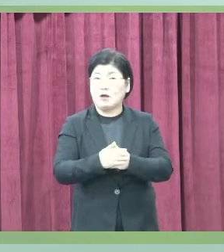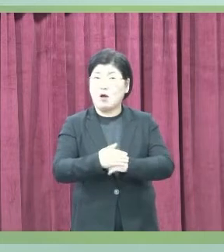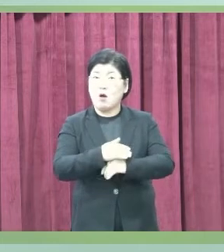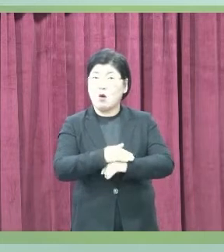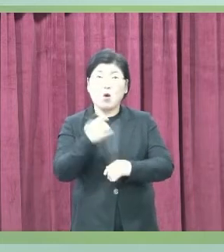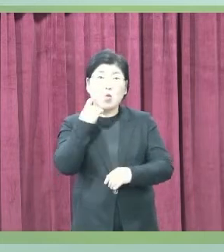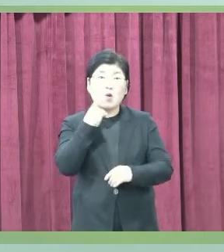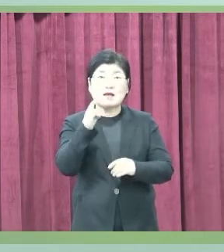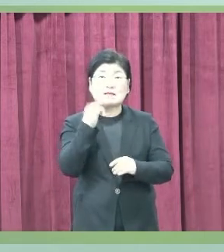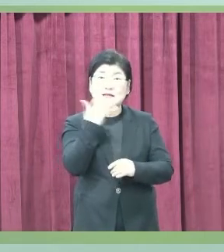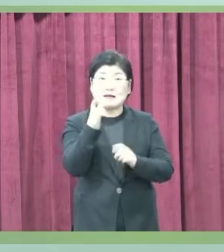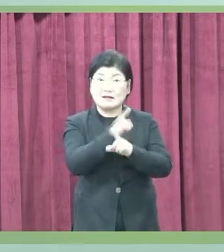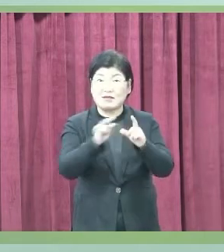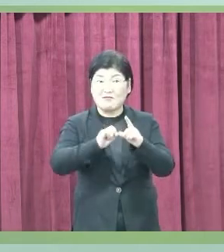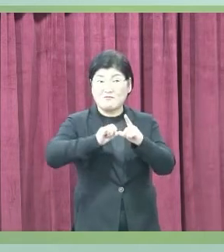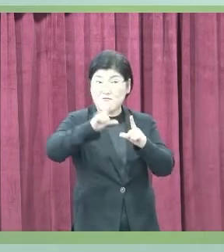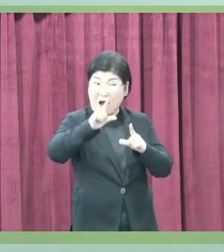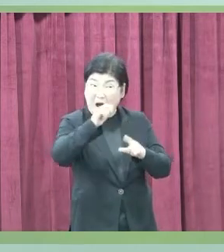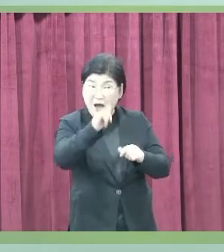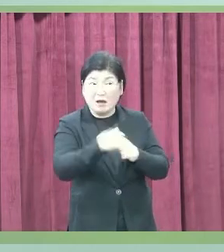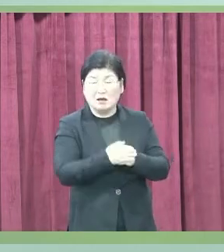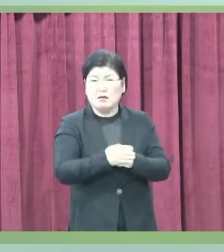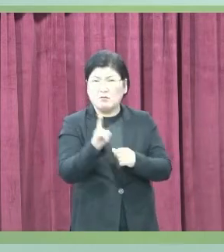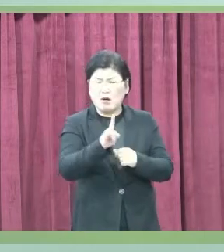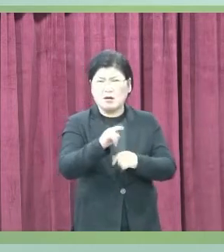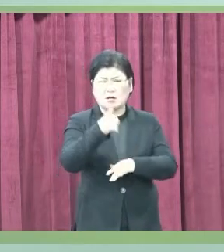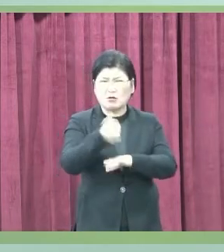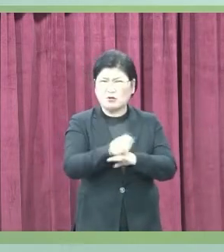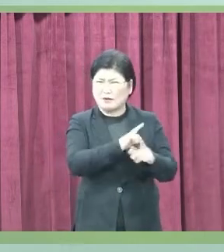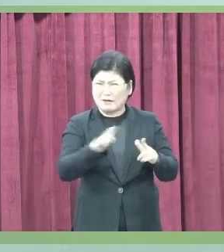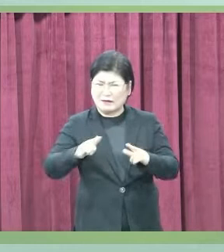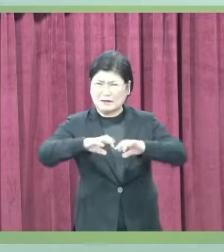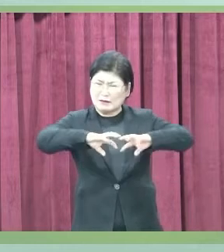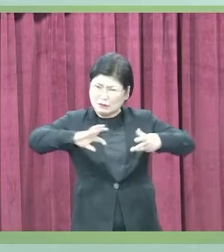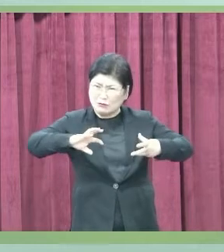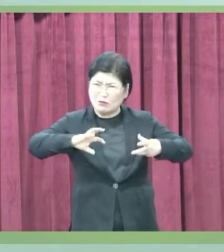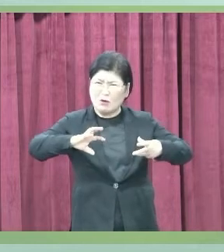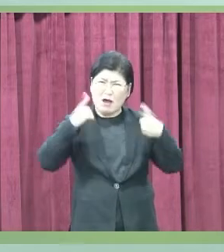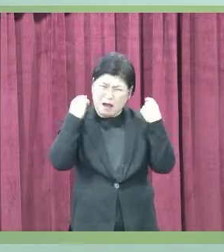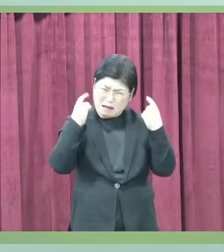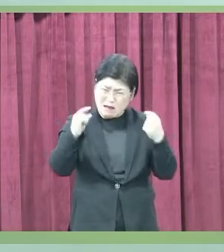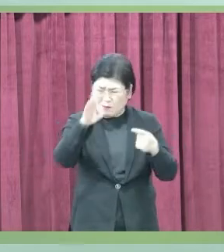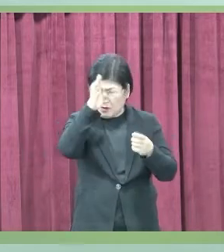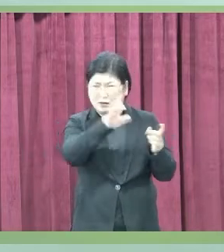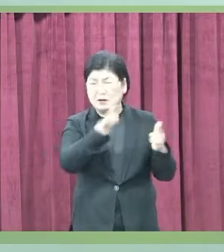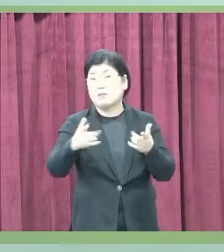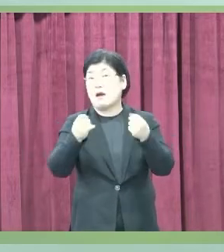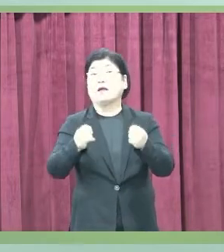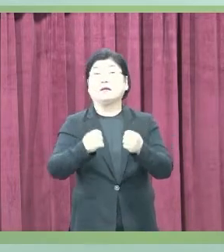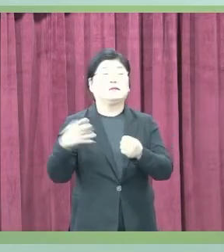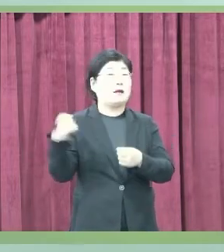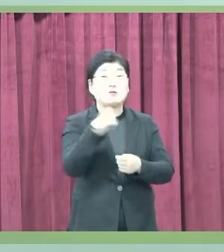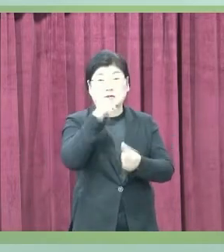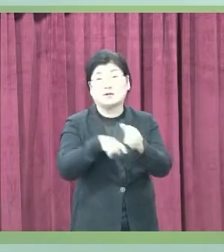훨씬 더 많죠. 그래서 여러 가지 그 근골격계 질환이라든가 만성 질환을 많이 갖고 있음을 알 수 있고요.